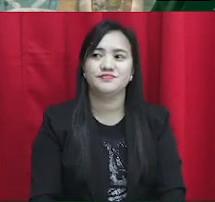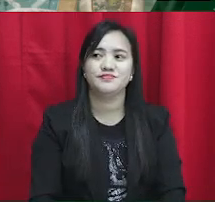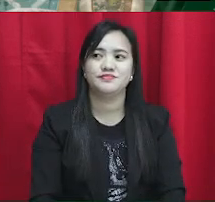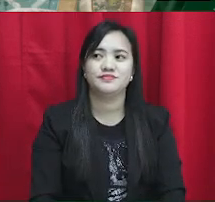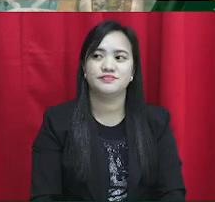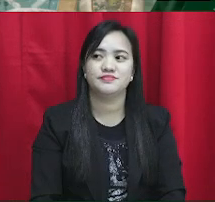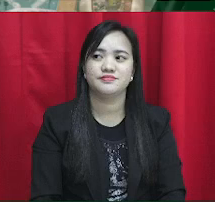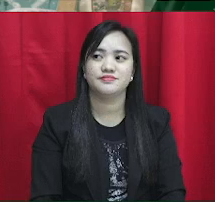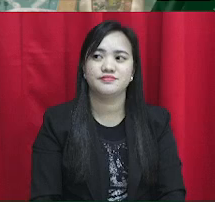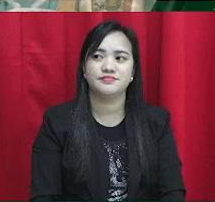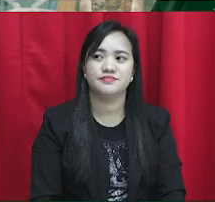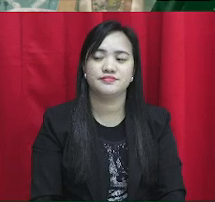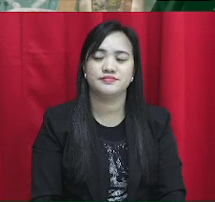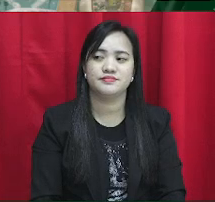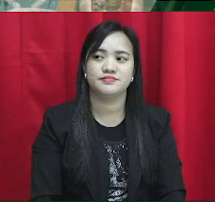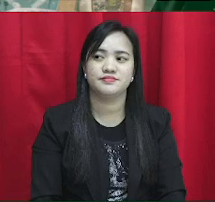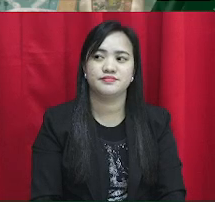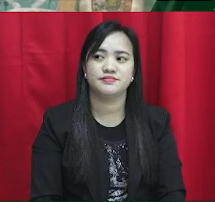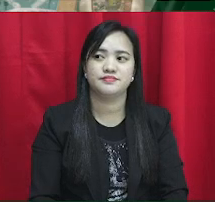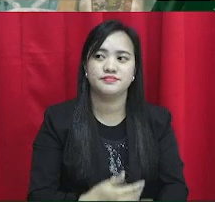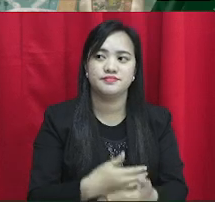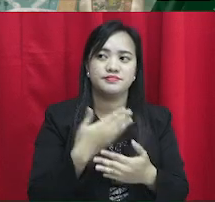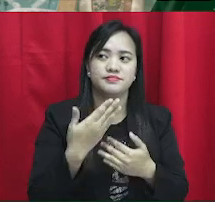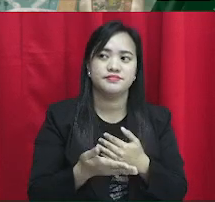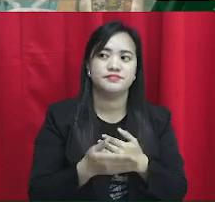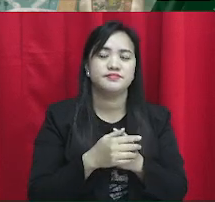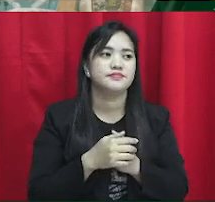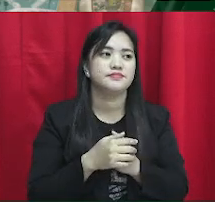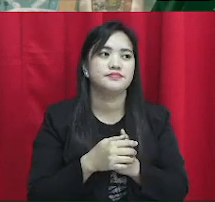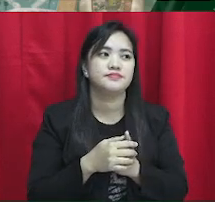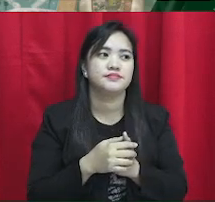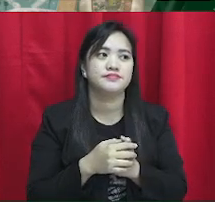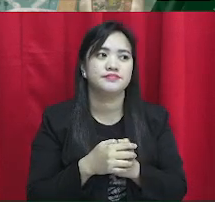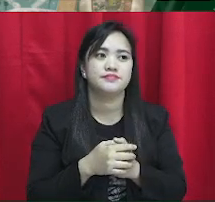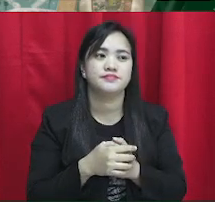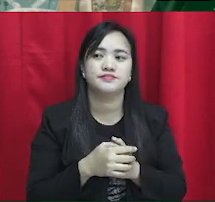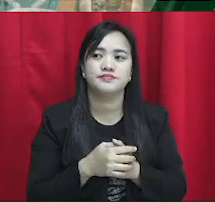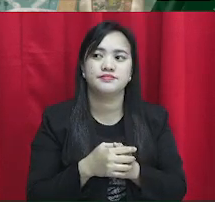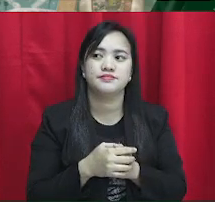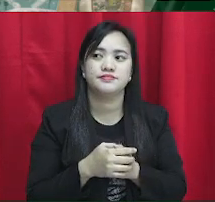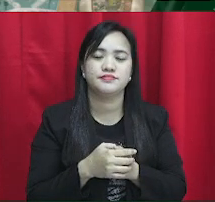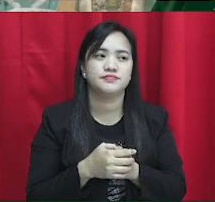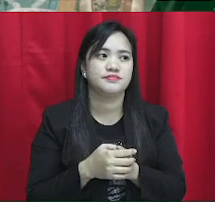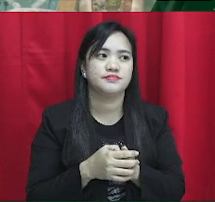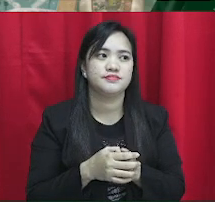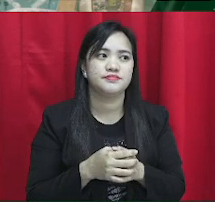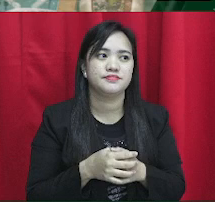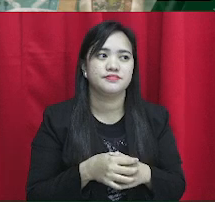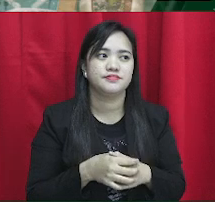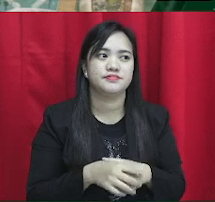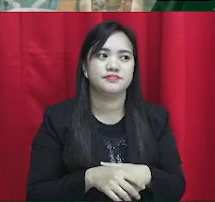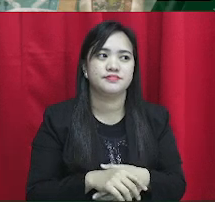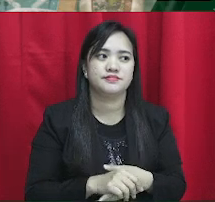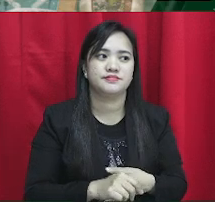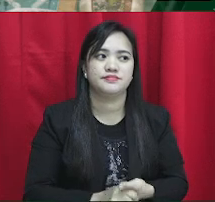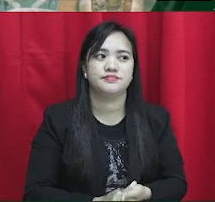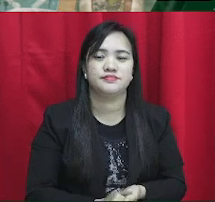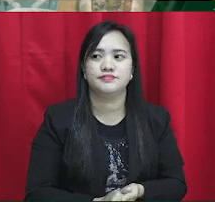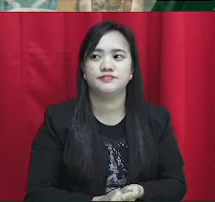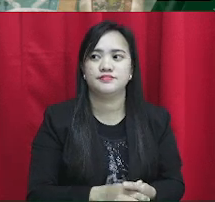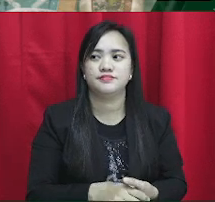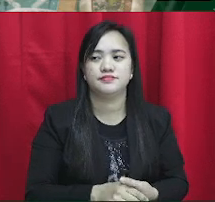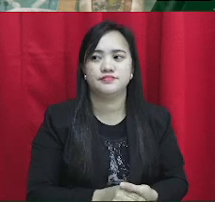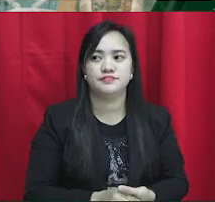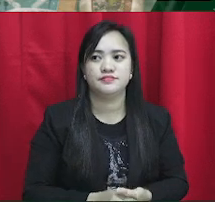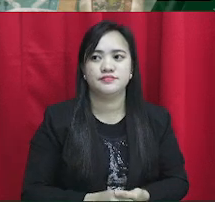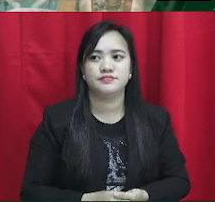next Saturday? Wala na, 'di ba? Kasi 26 nandun tayo. Yeah, wala po, wala na tayo. Kasi wala tayo next Tuesday. Yeah.